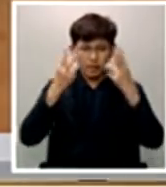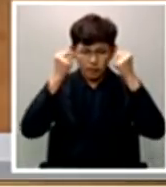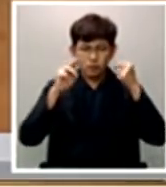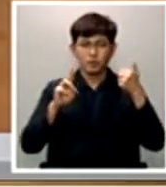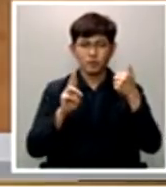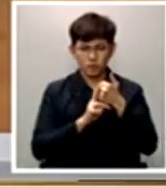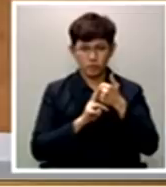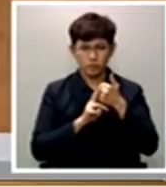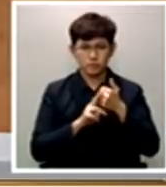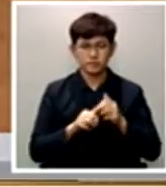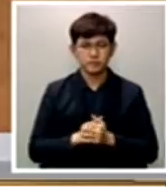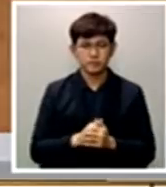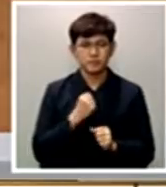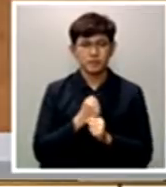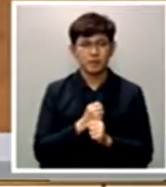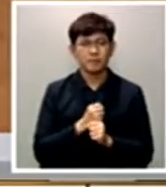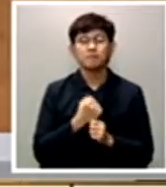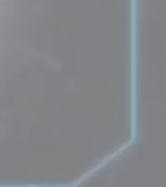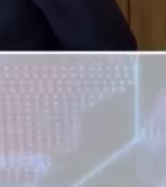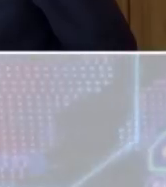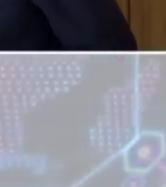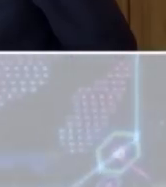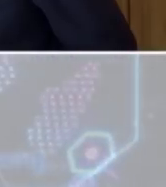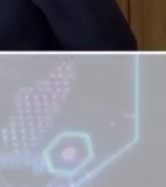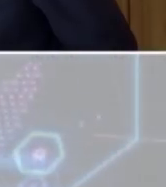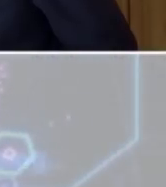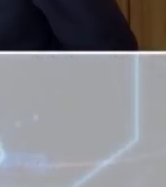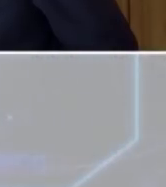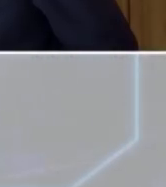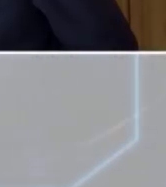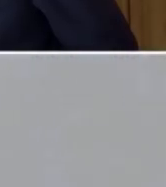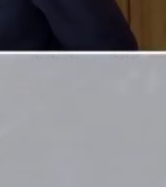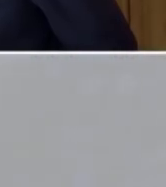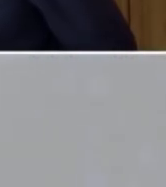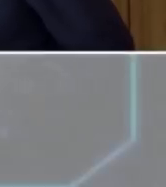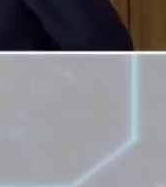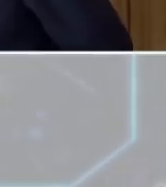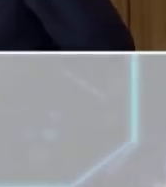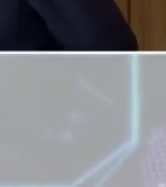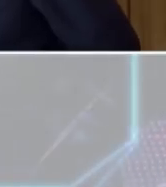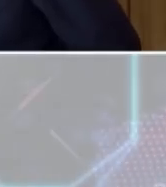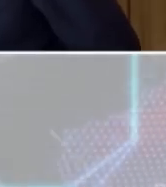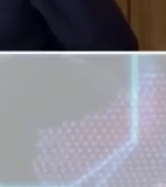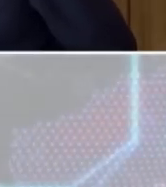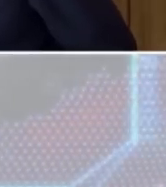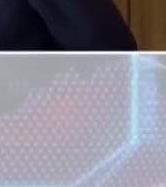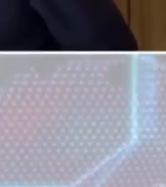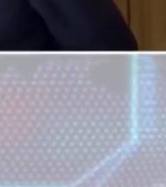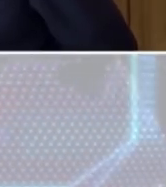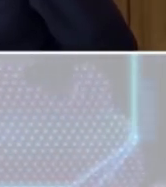กไม่ได้ทำผิดข้อบังคับและมีสิทธิ์ในการที่จะชี้แจงครับ1ชี้แจงในฐานะ